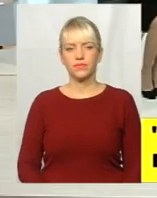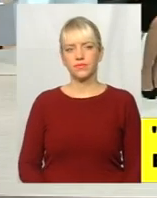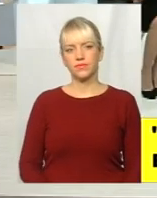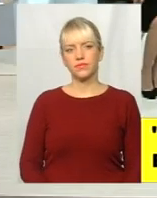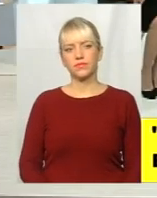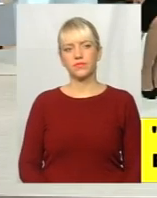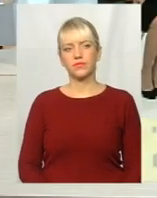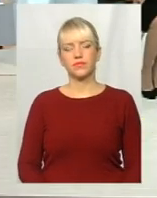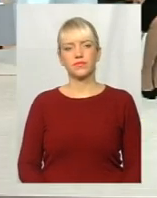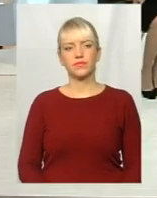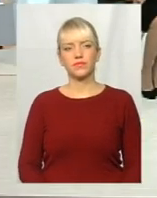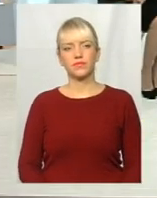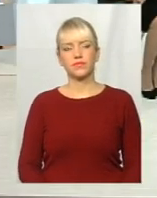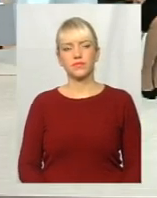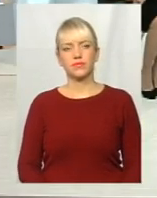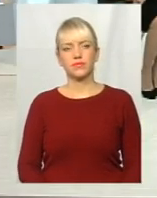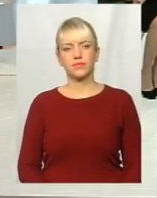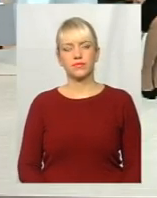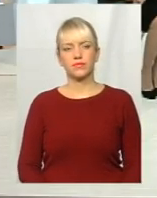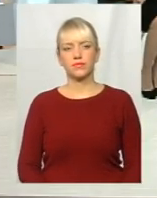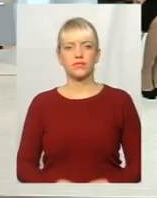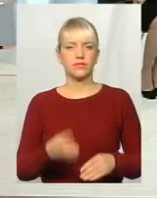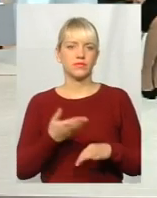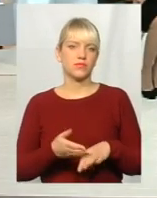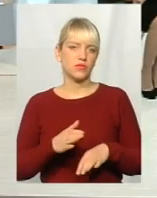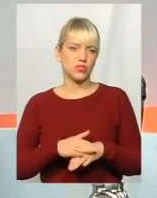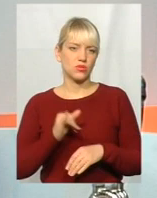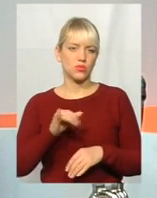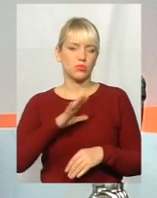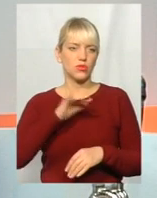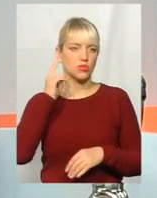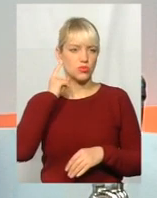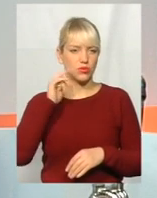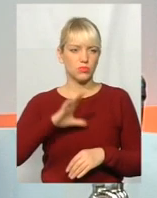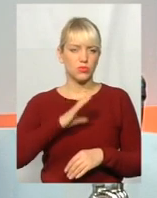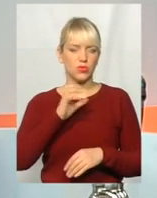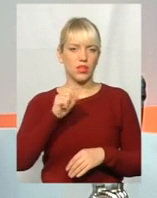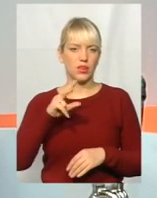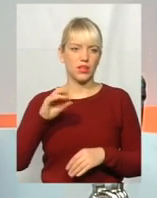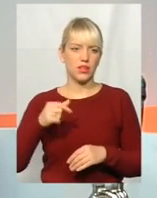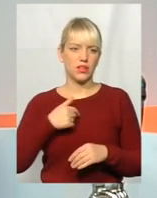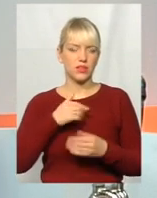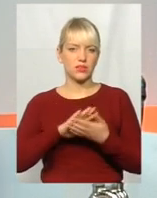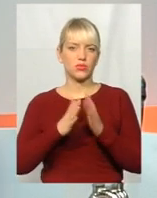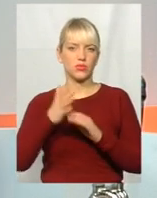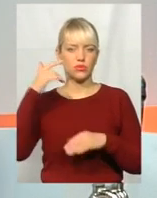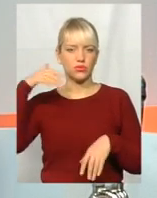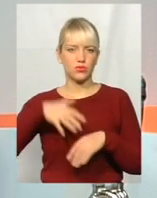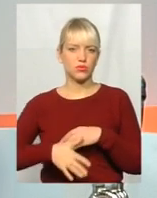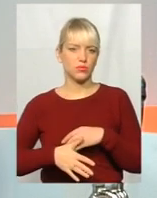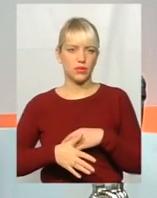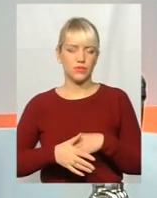Зрозуміли ситуацію коротко, пане Сергій? Ну, дуже погано було чутно, але я ситуацію зрозумів.